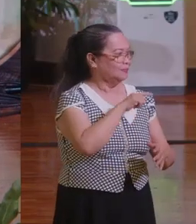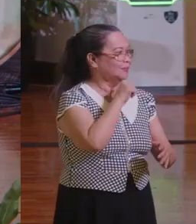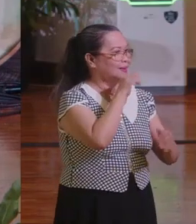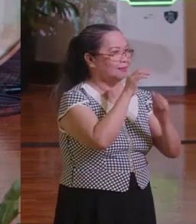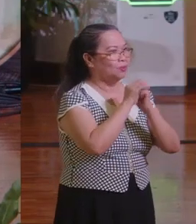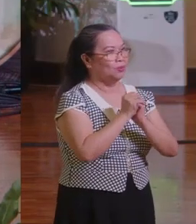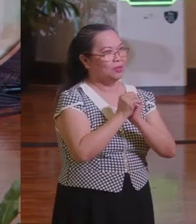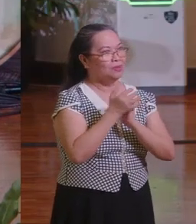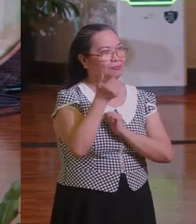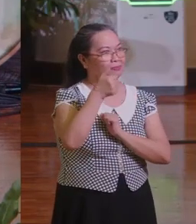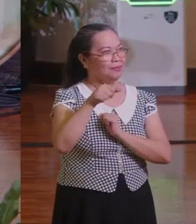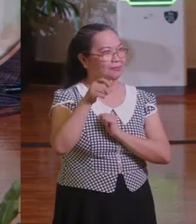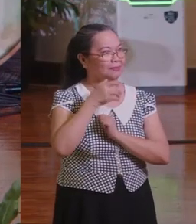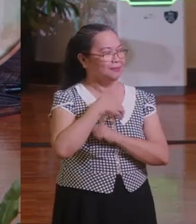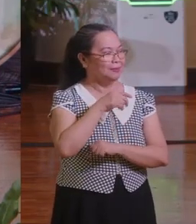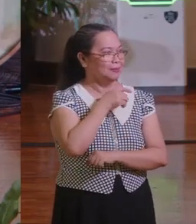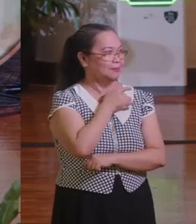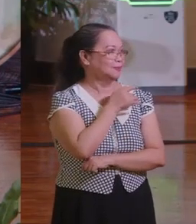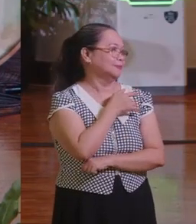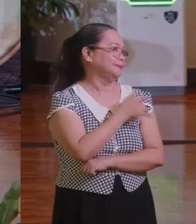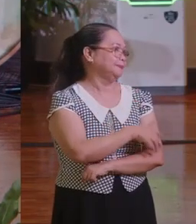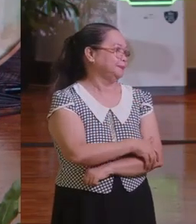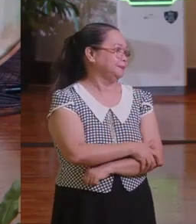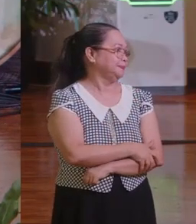sambahin. So mga kapatid,